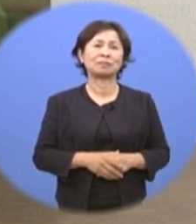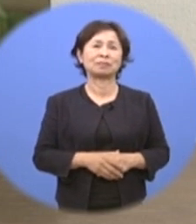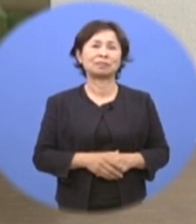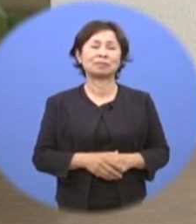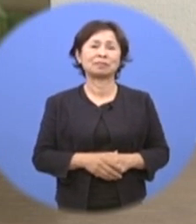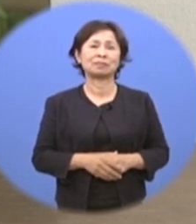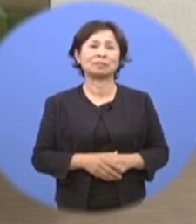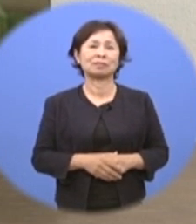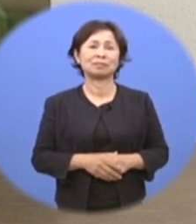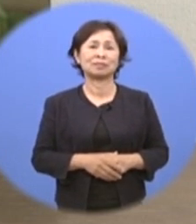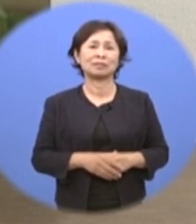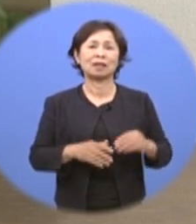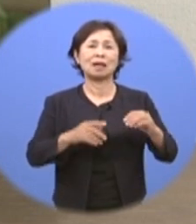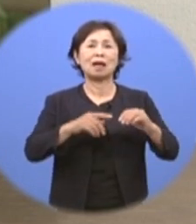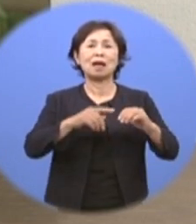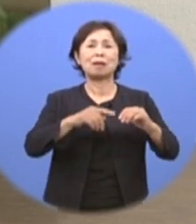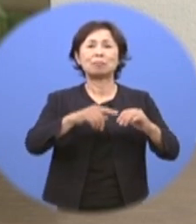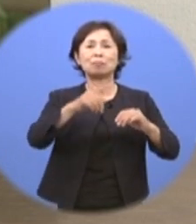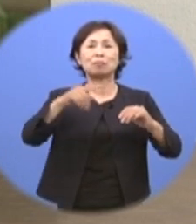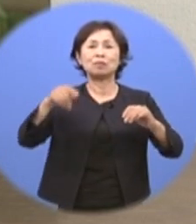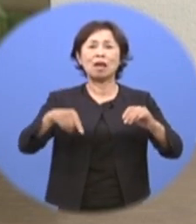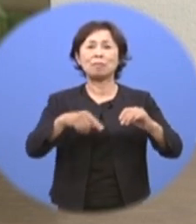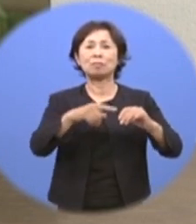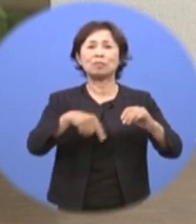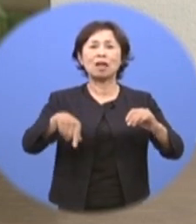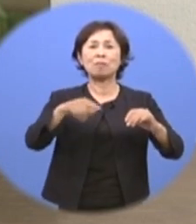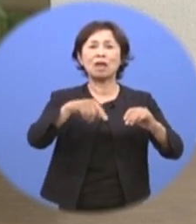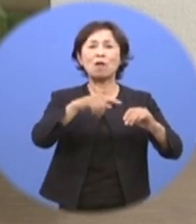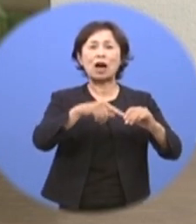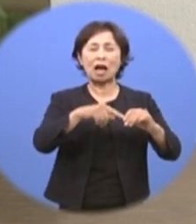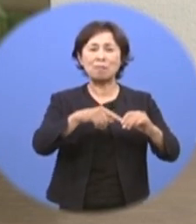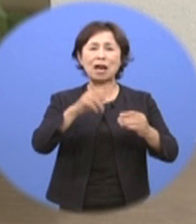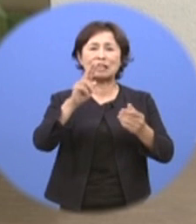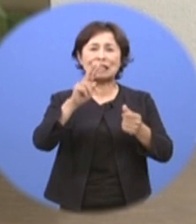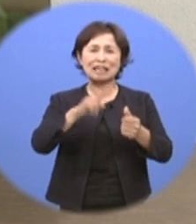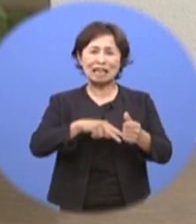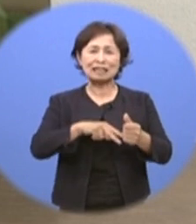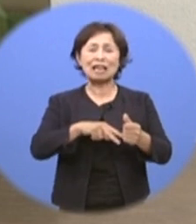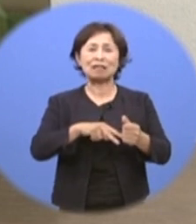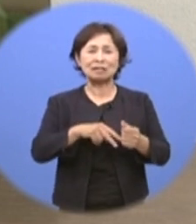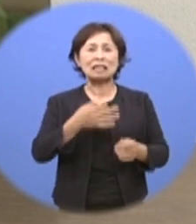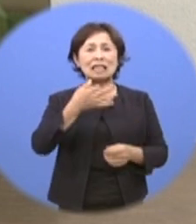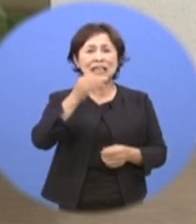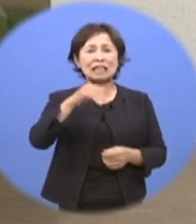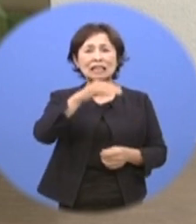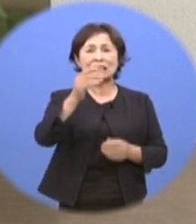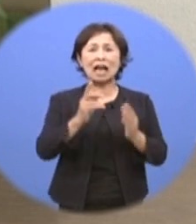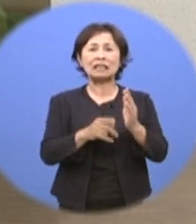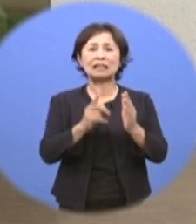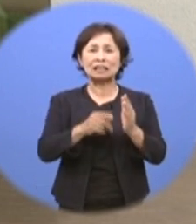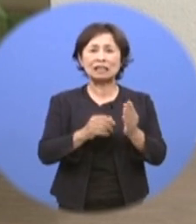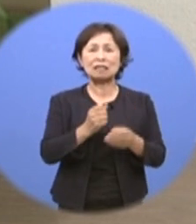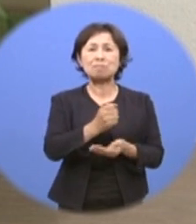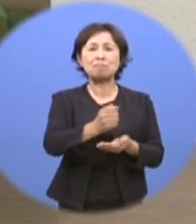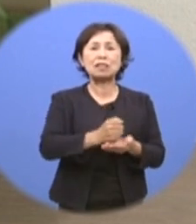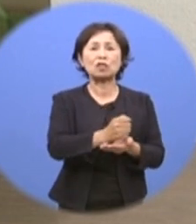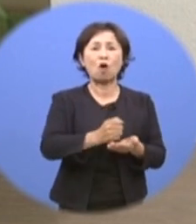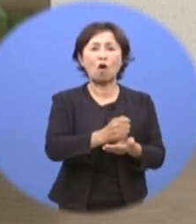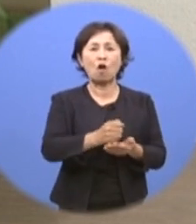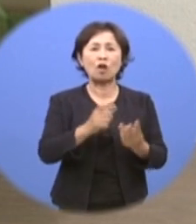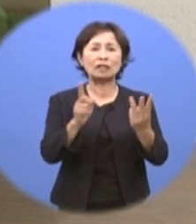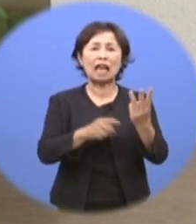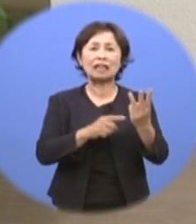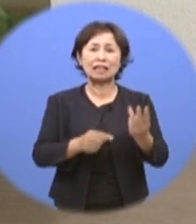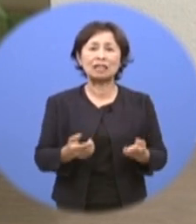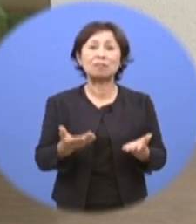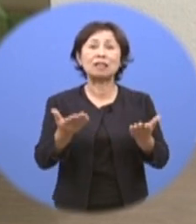今週はプレミア和歌山に認定されている金山寺味噌を3人の皆さんにプレゼントします。ではプレゼントクイ